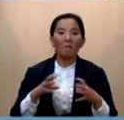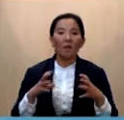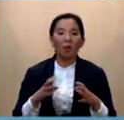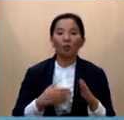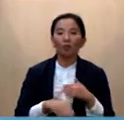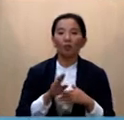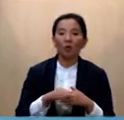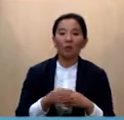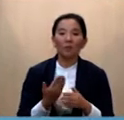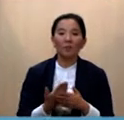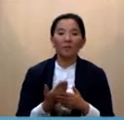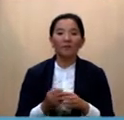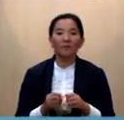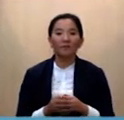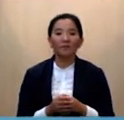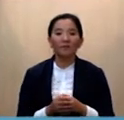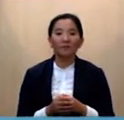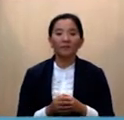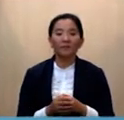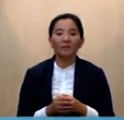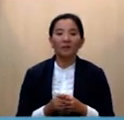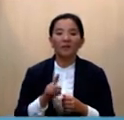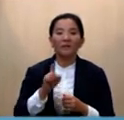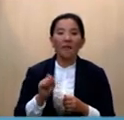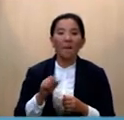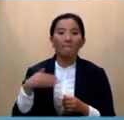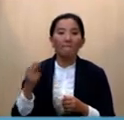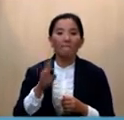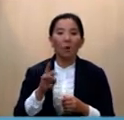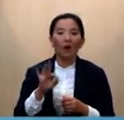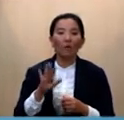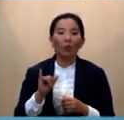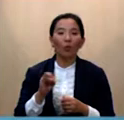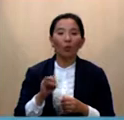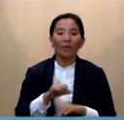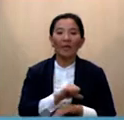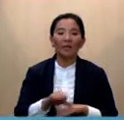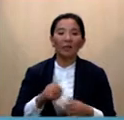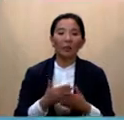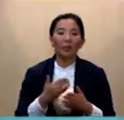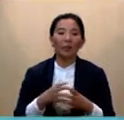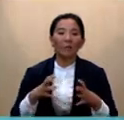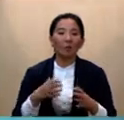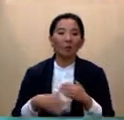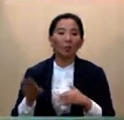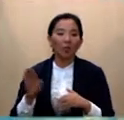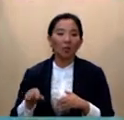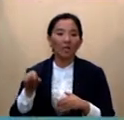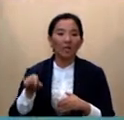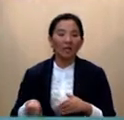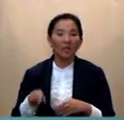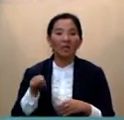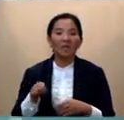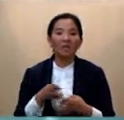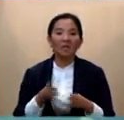ушел за боковую линию допустим мяч вошел тут есть